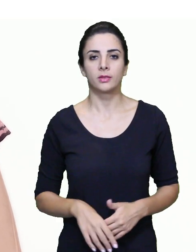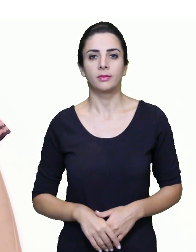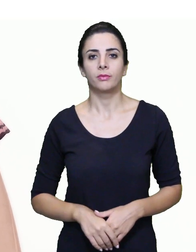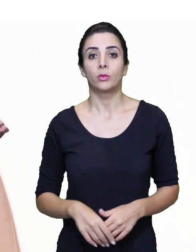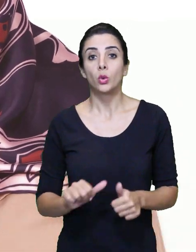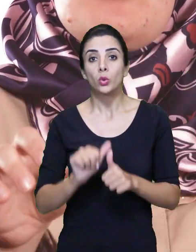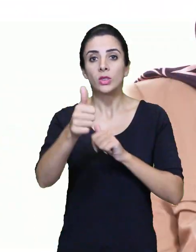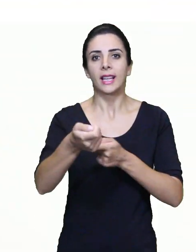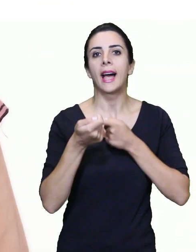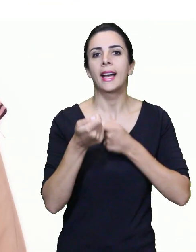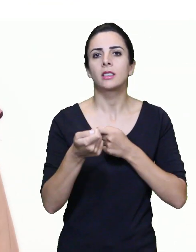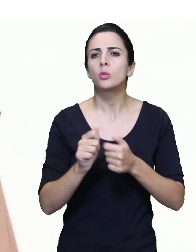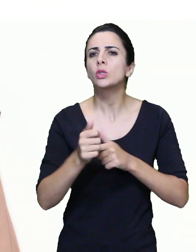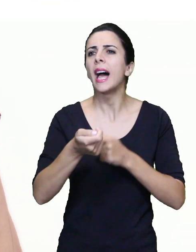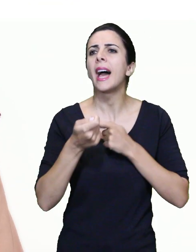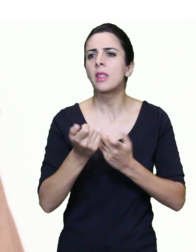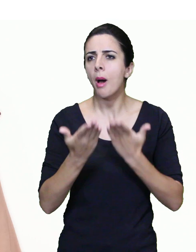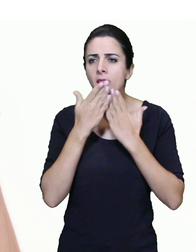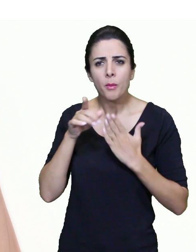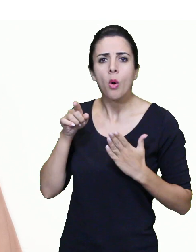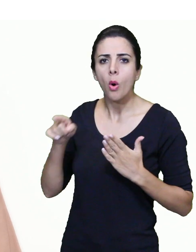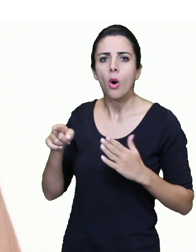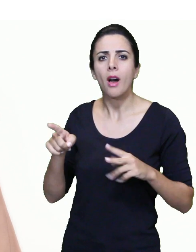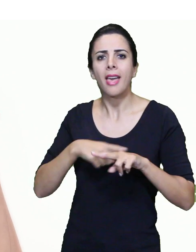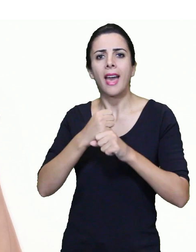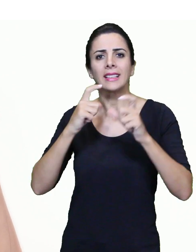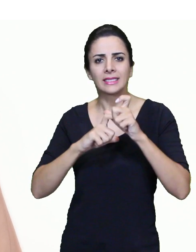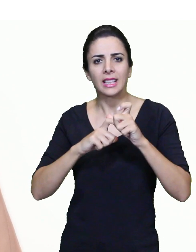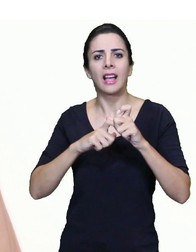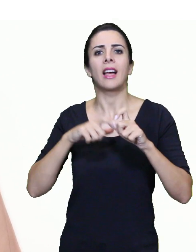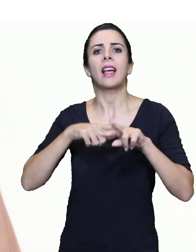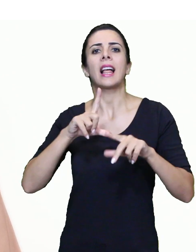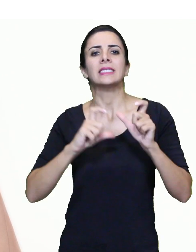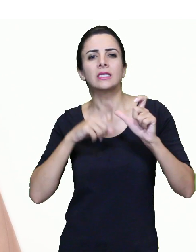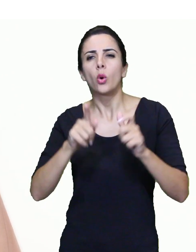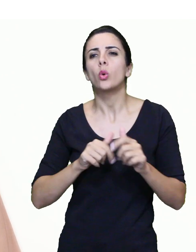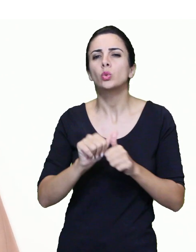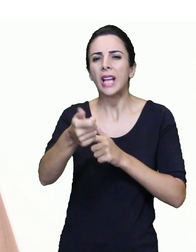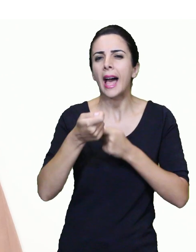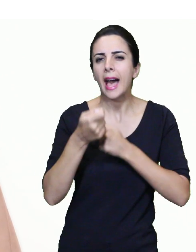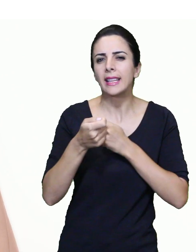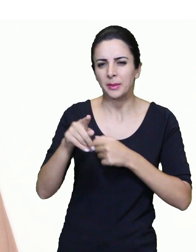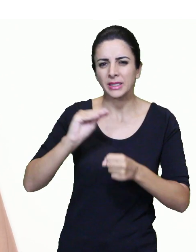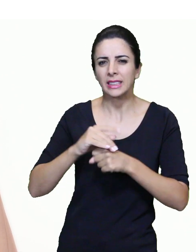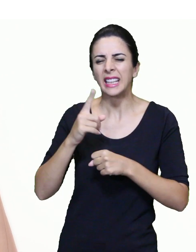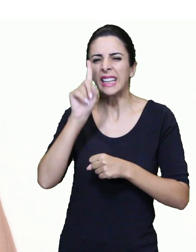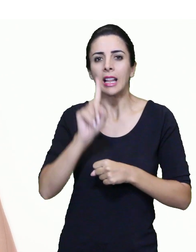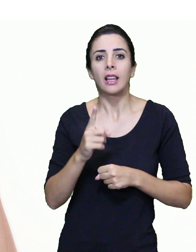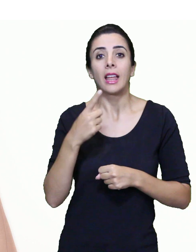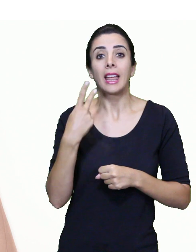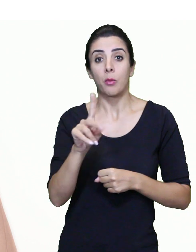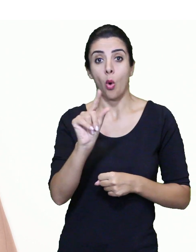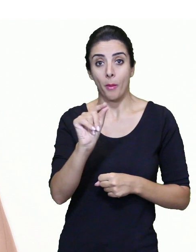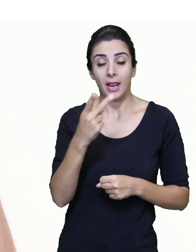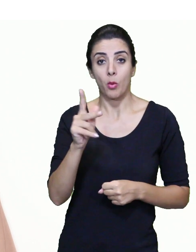Uzaktan eğitim Uzaktan eğitim akademisi YGS-LS uzaktan eğitim adıyla ilk önce 2011-2012